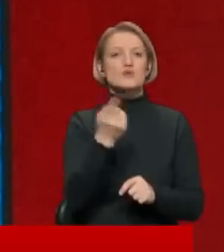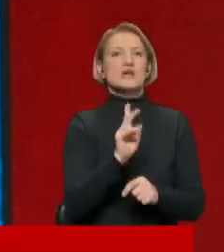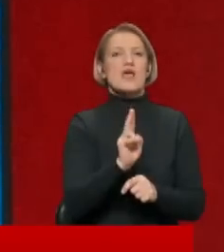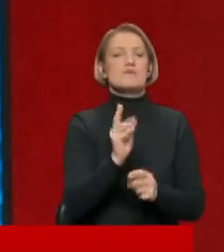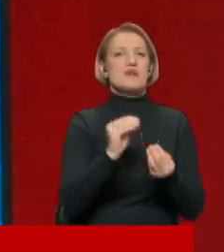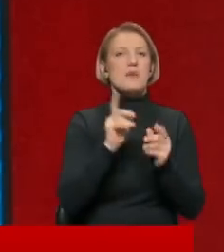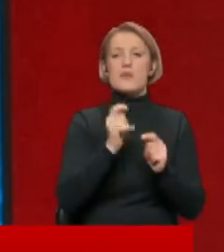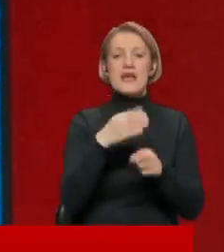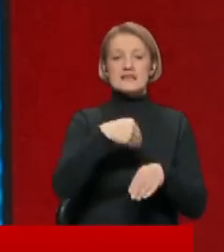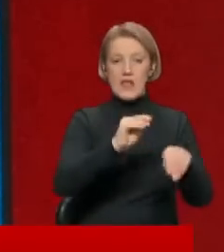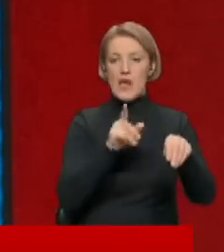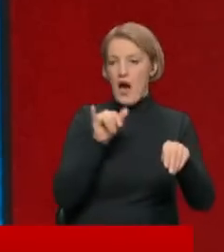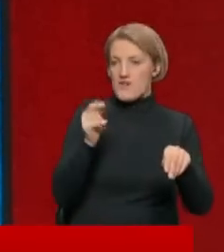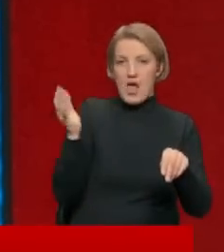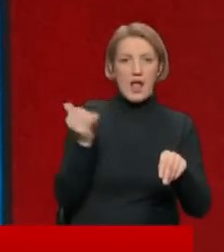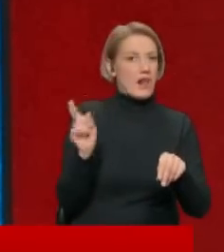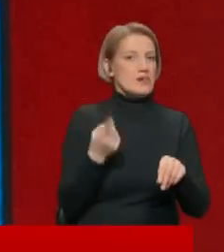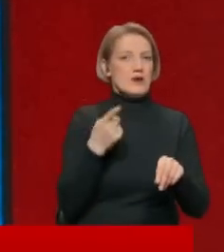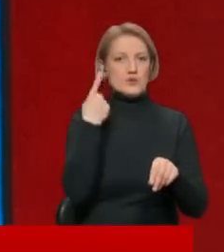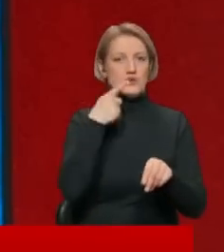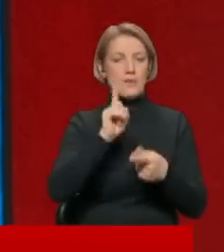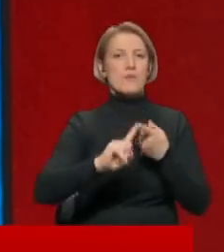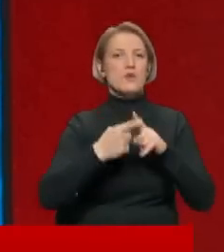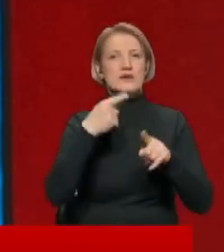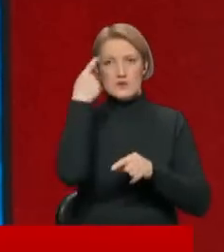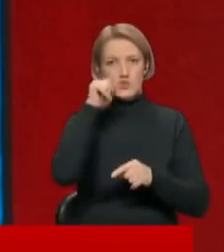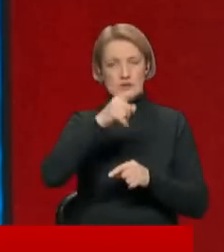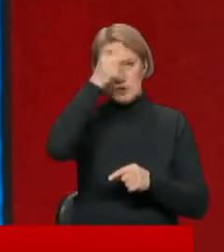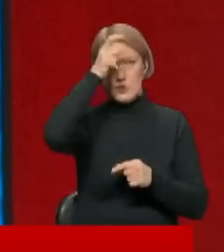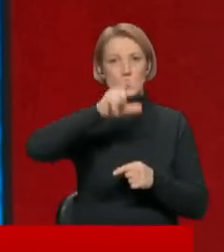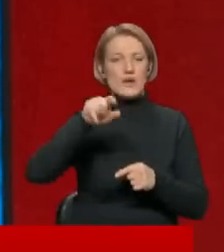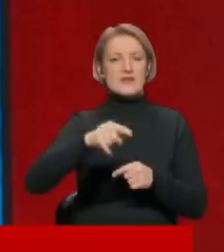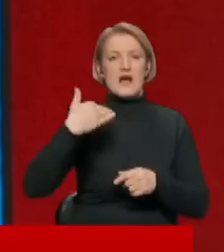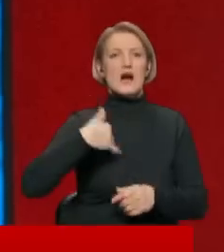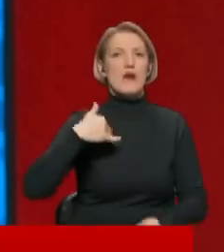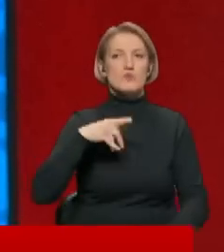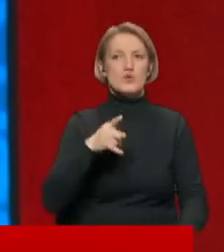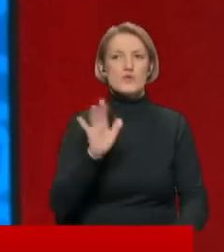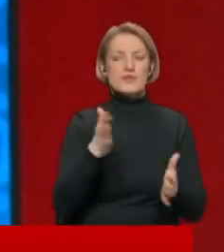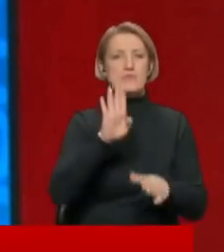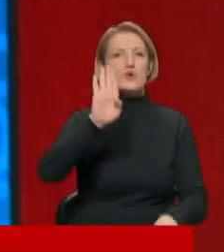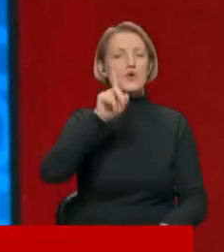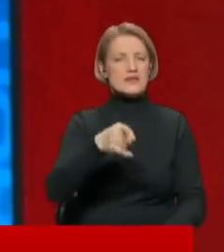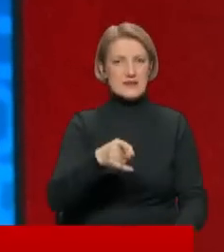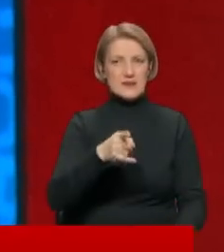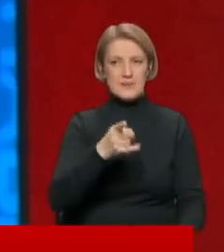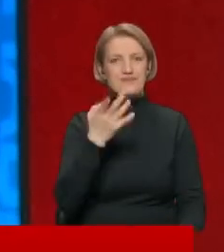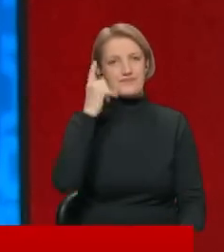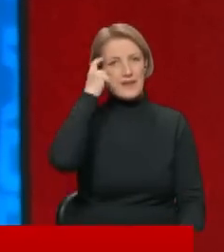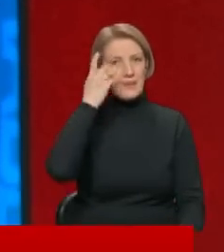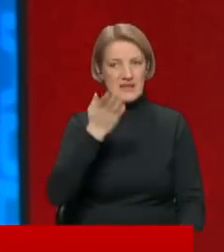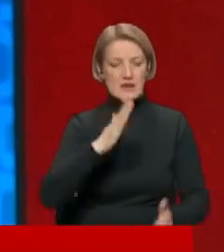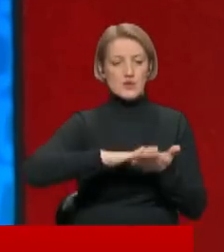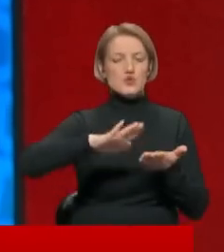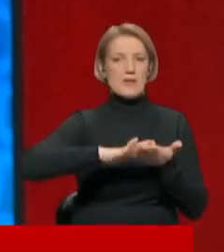yapar hale gelmiş tapıyor köyün uyguladığınız Politikalar Türkiye'de kamunun ne Bürokratik öngörülebilirliği var